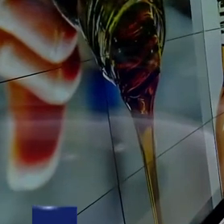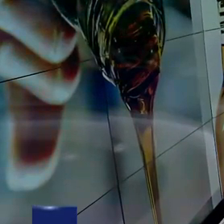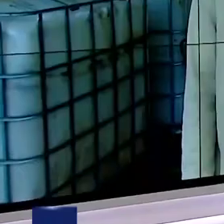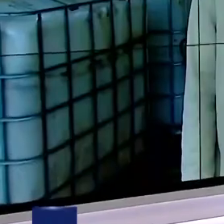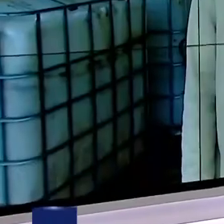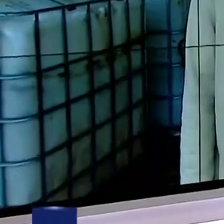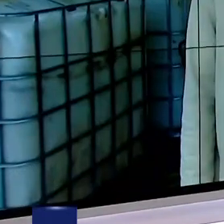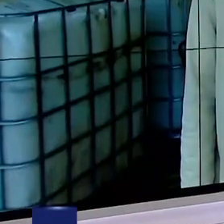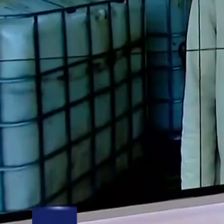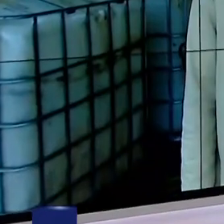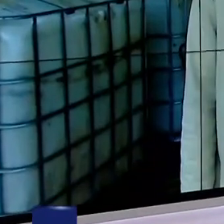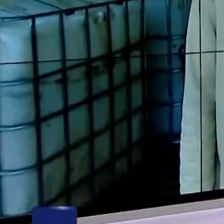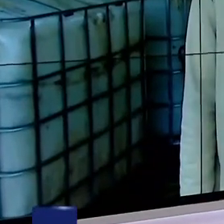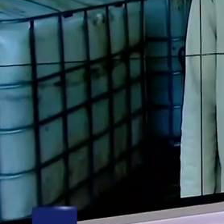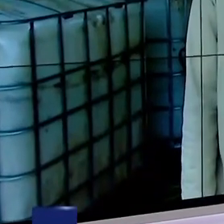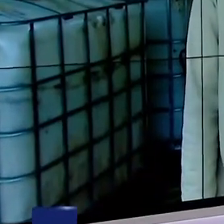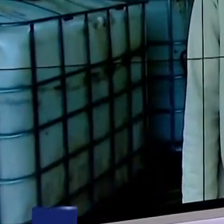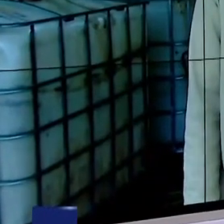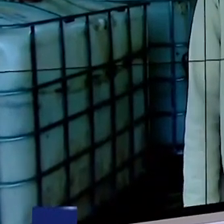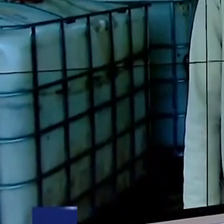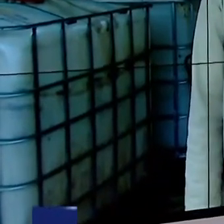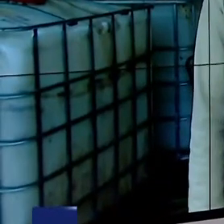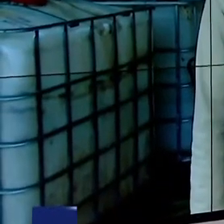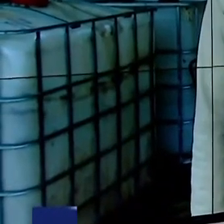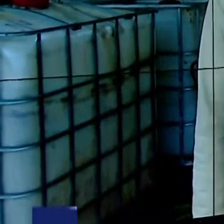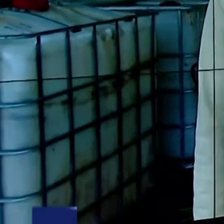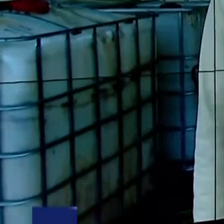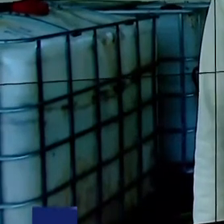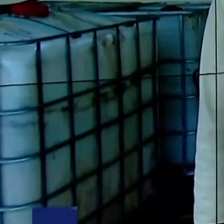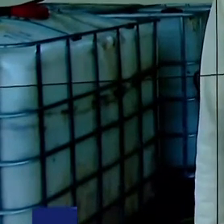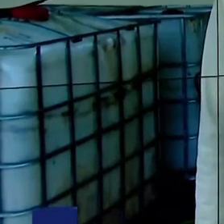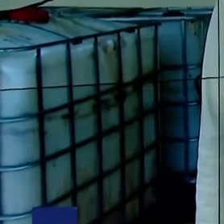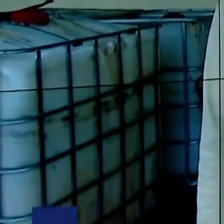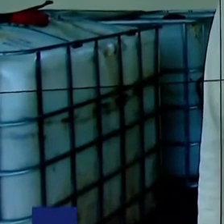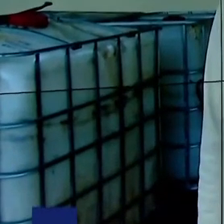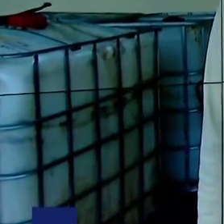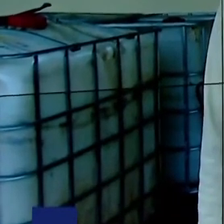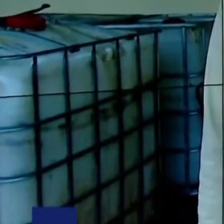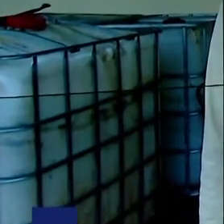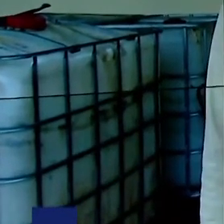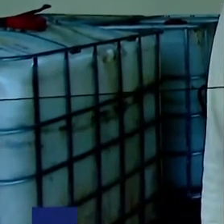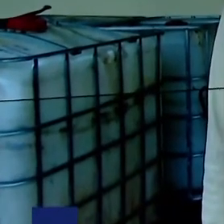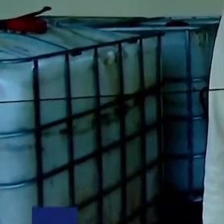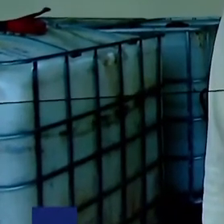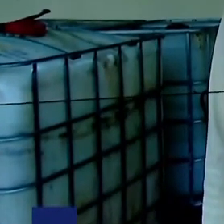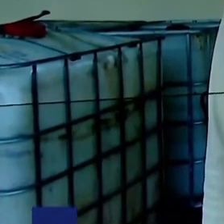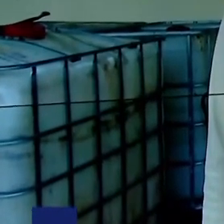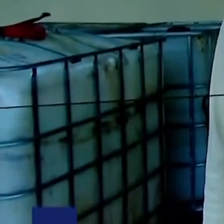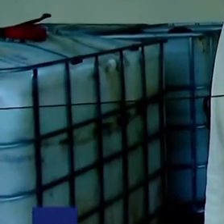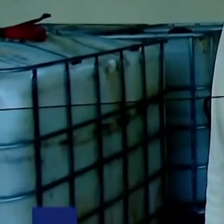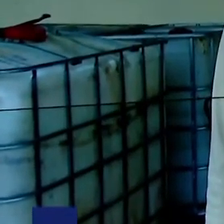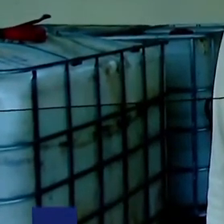Θέμη, μία διπλή, θα μου επιτρέψετε να πω, συμφορά για τους ανθρώπους αυτού του χώρου που